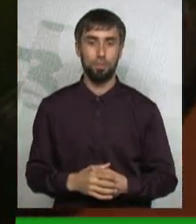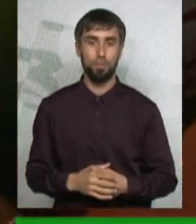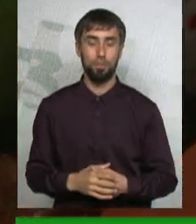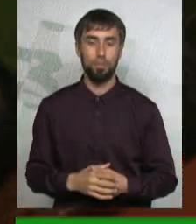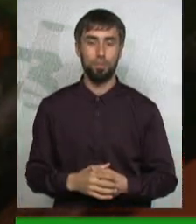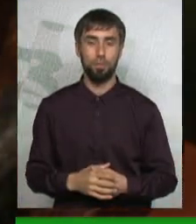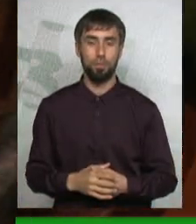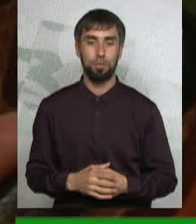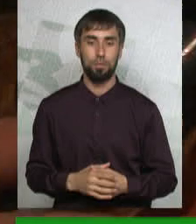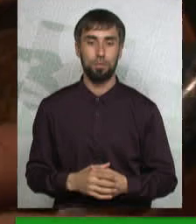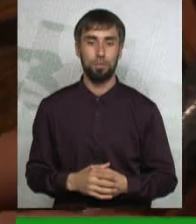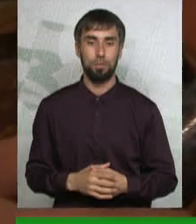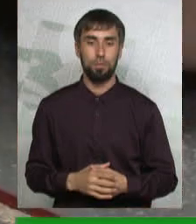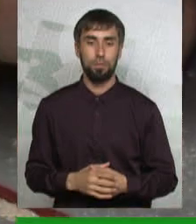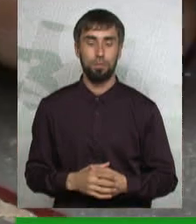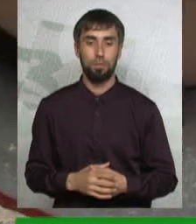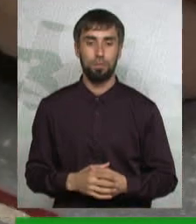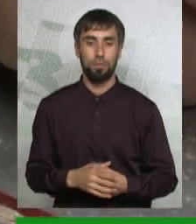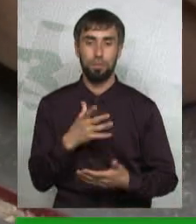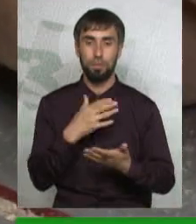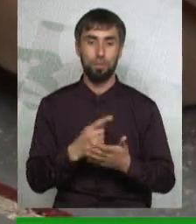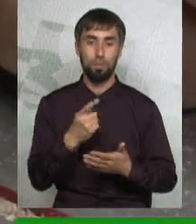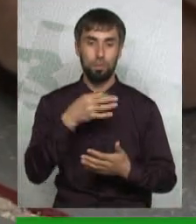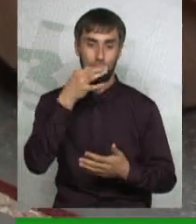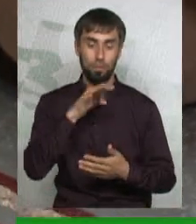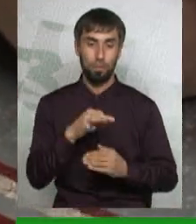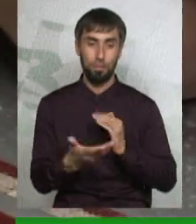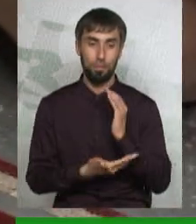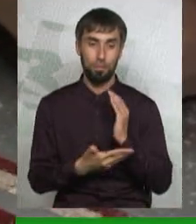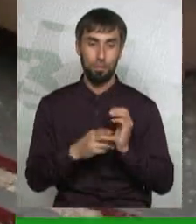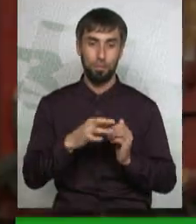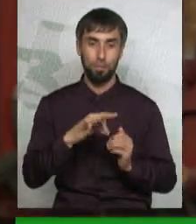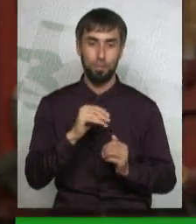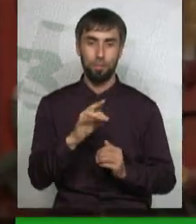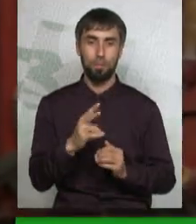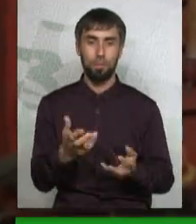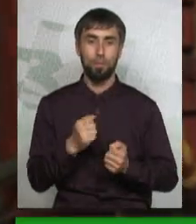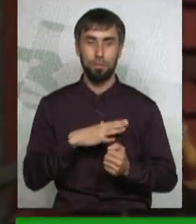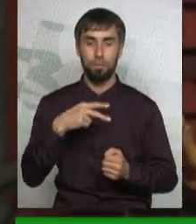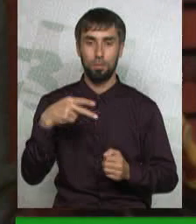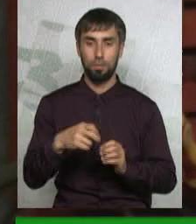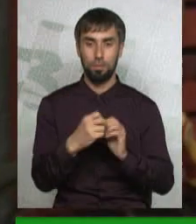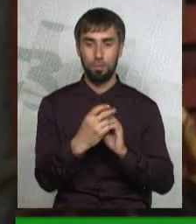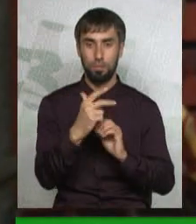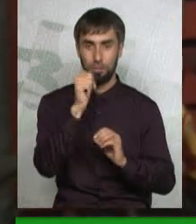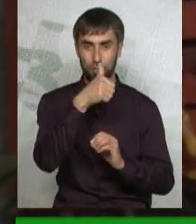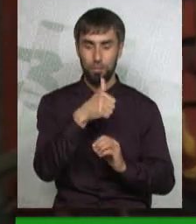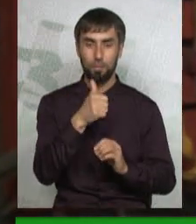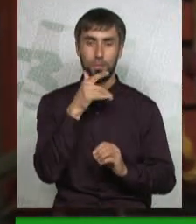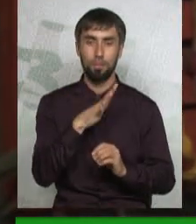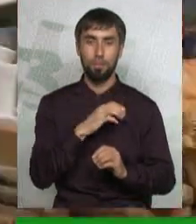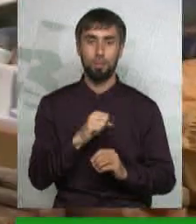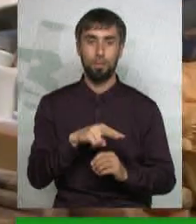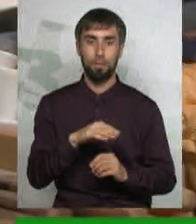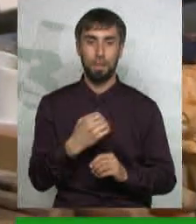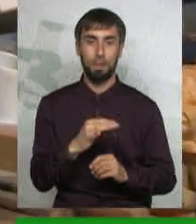Так, и что выделить ей? Свой первый опыт в деревообработке он приобрел в 2013 году, находясь в